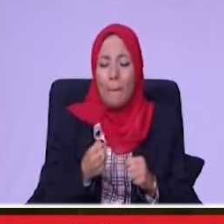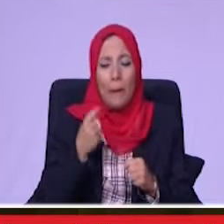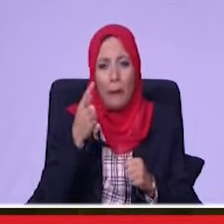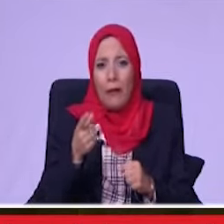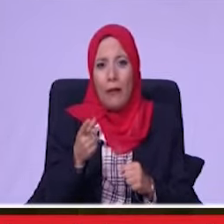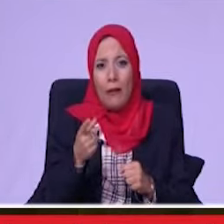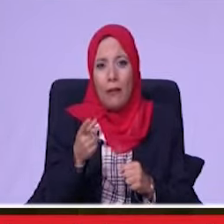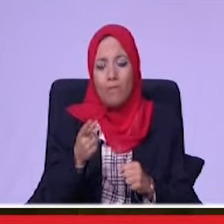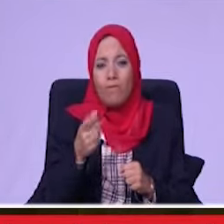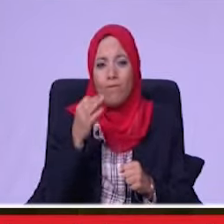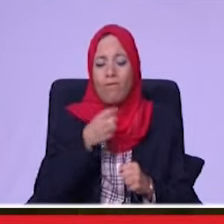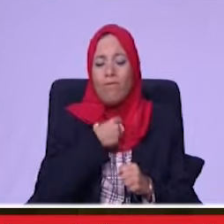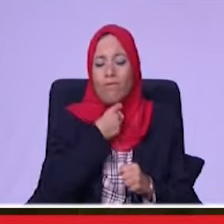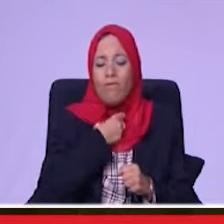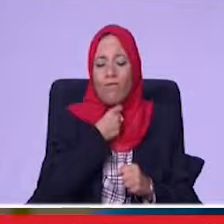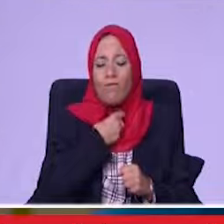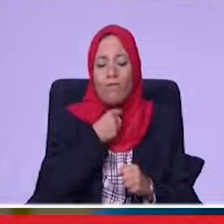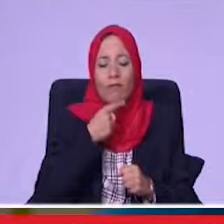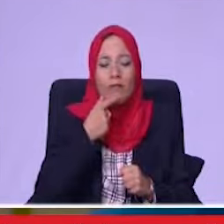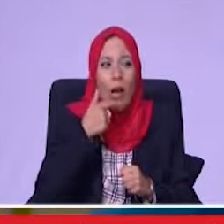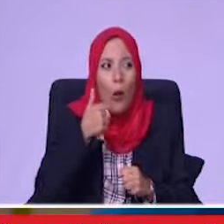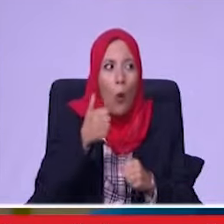وفي حلاوة.